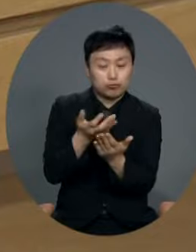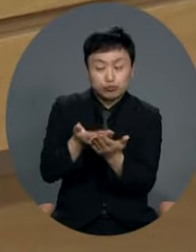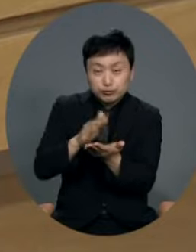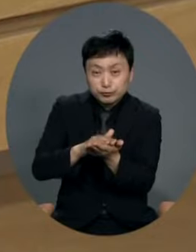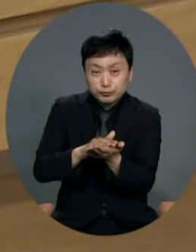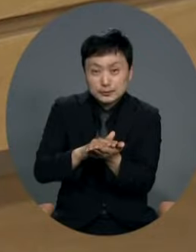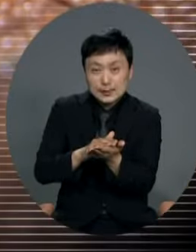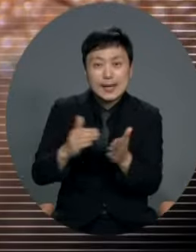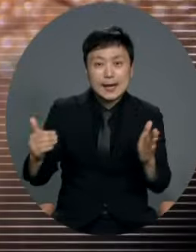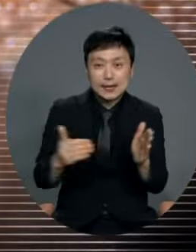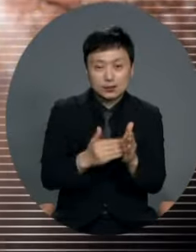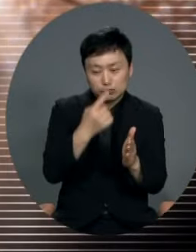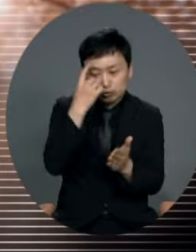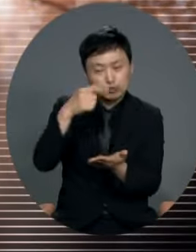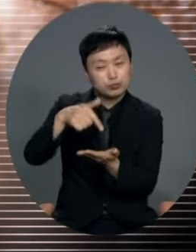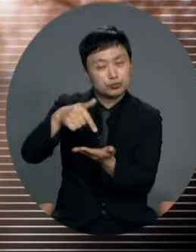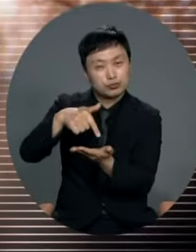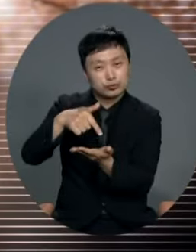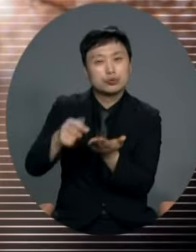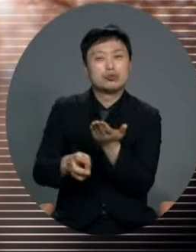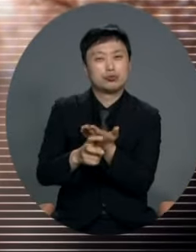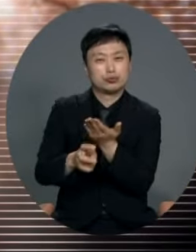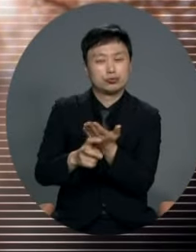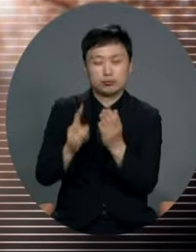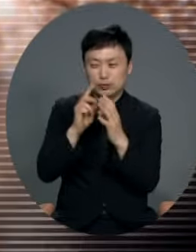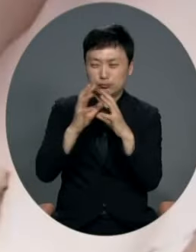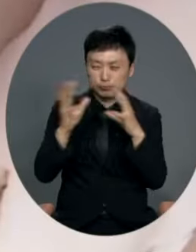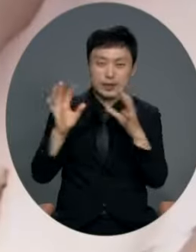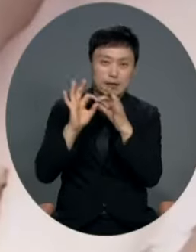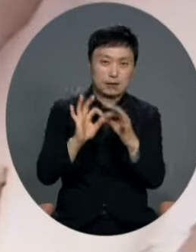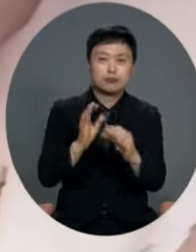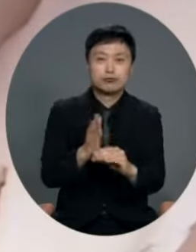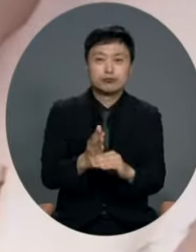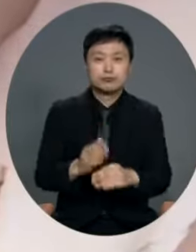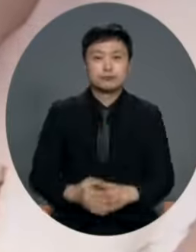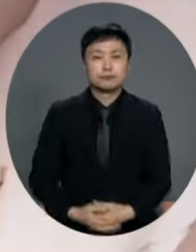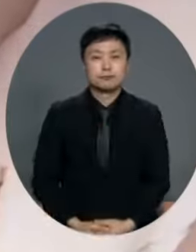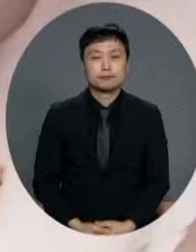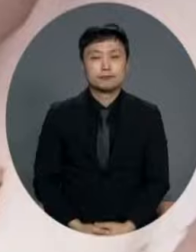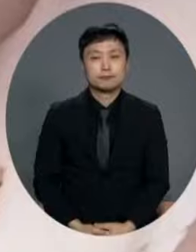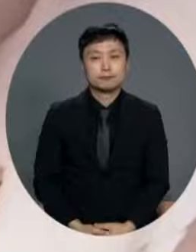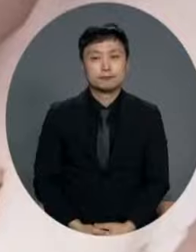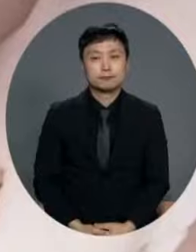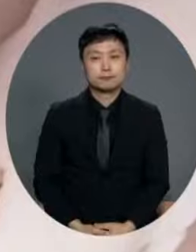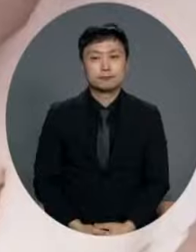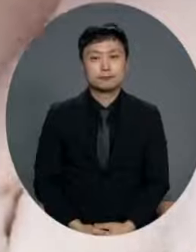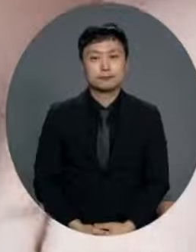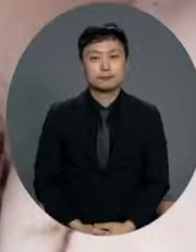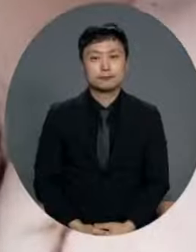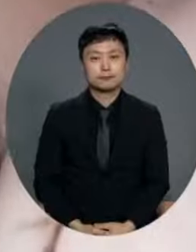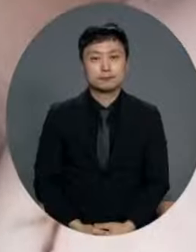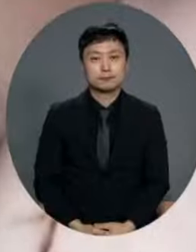때까지 눈썹 문신 불법 논란은 계속될 것으로 보입니다. MBC 뉴스 조재한입니다.